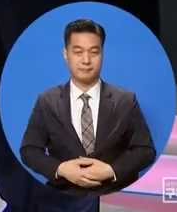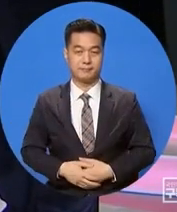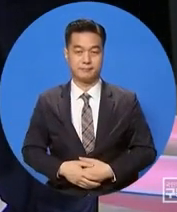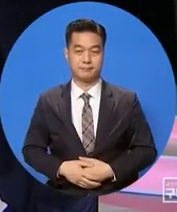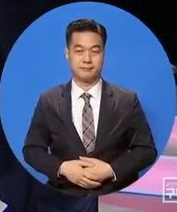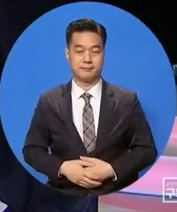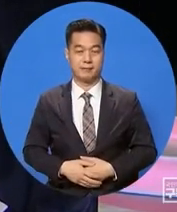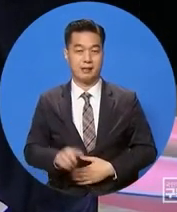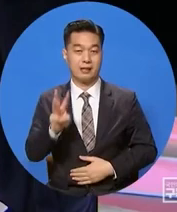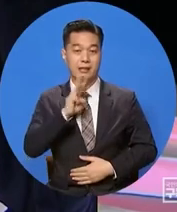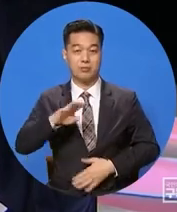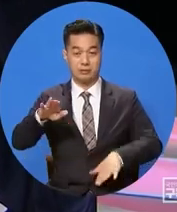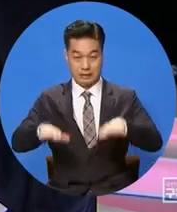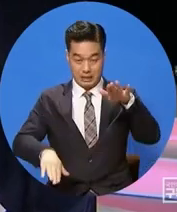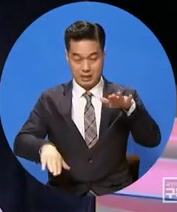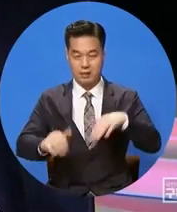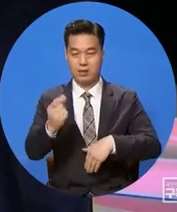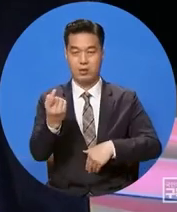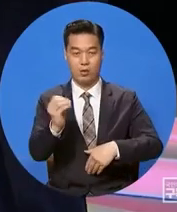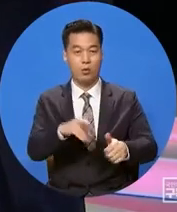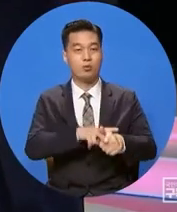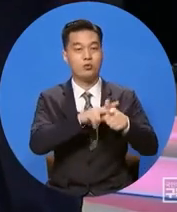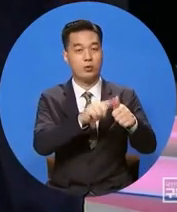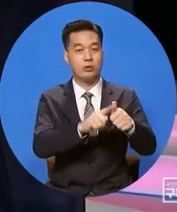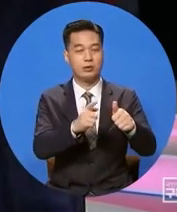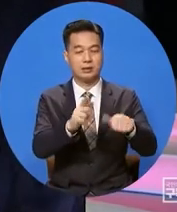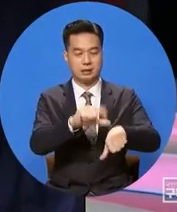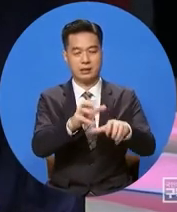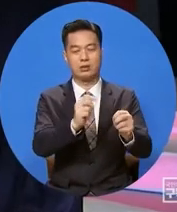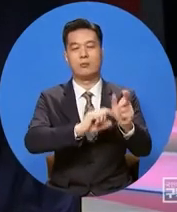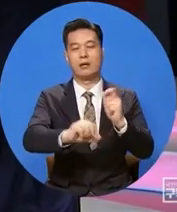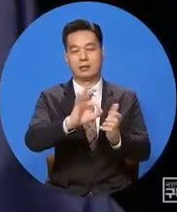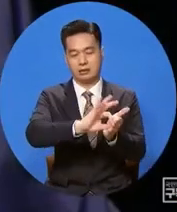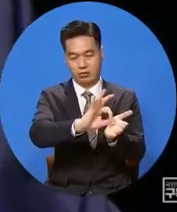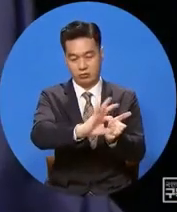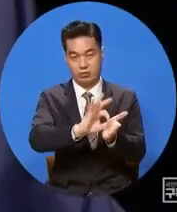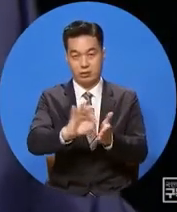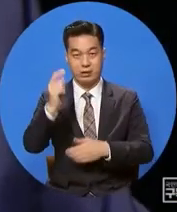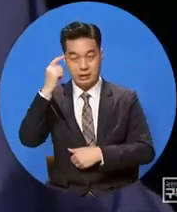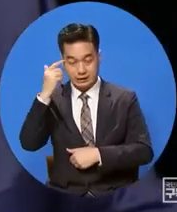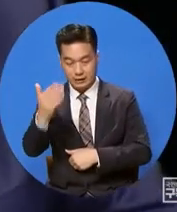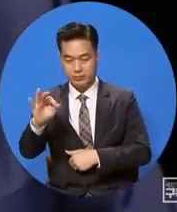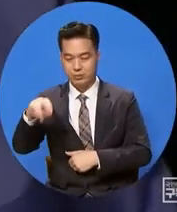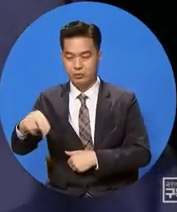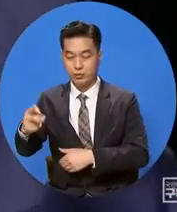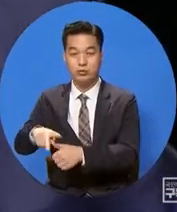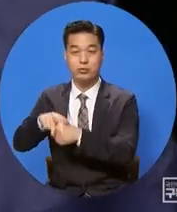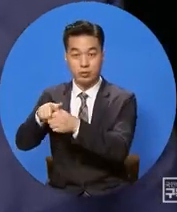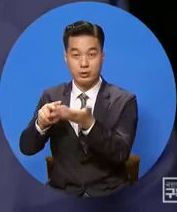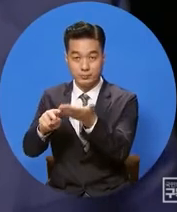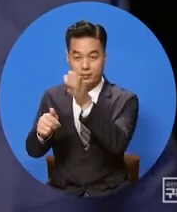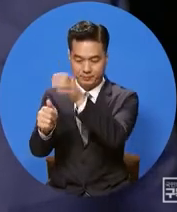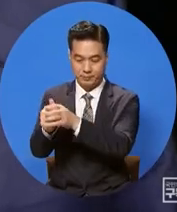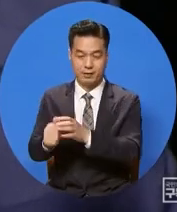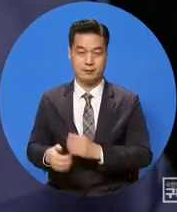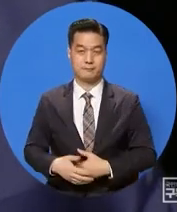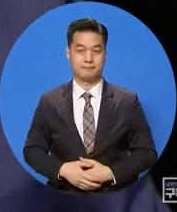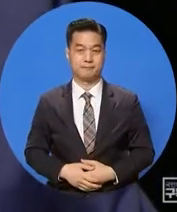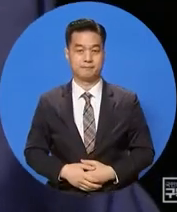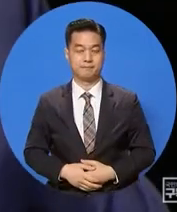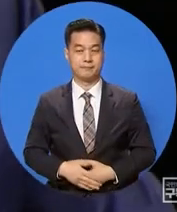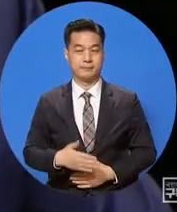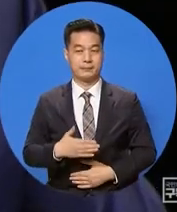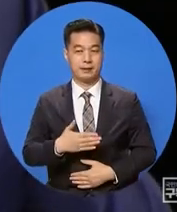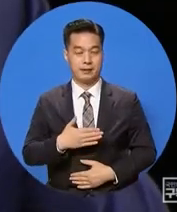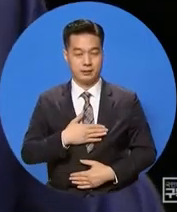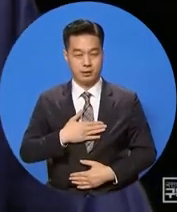지금 3분 가까이 차이가 나니까요. 홍 후보님께서 더 많은 시간을 써주시고 질문을 또 윤석열 후보님께 해주시면 될 것 같습니다. 저는